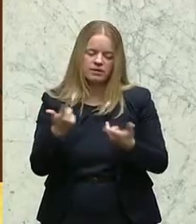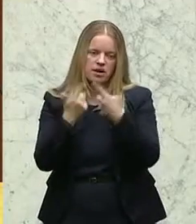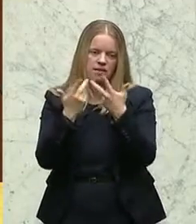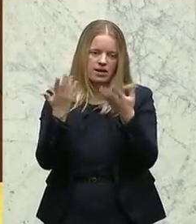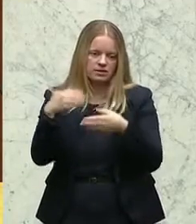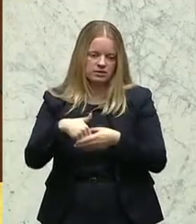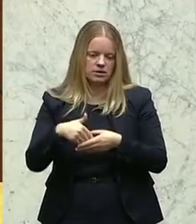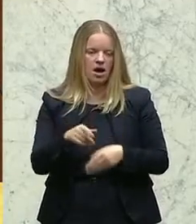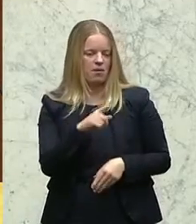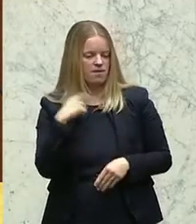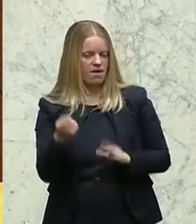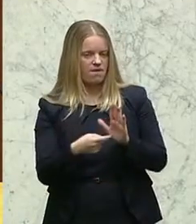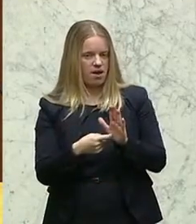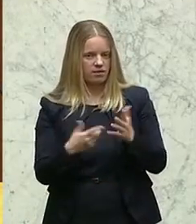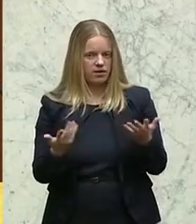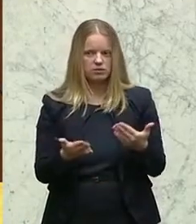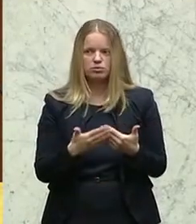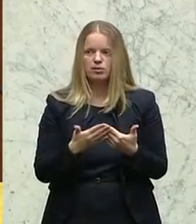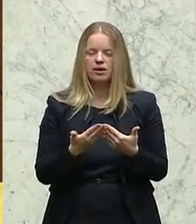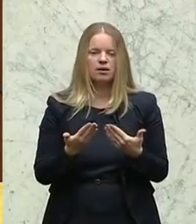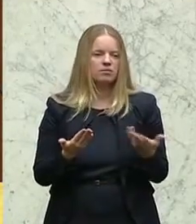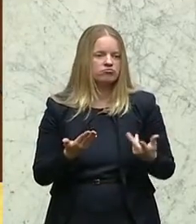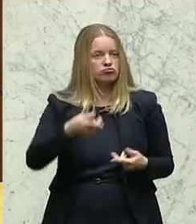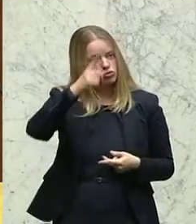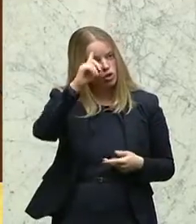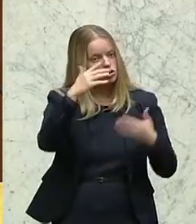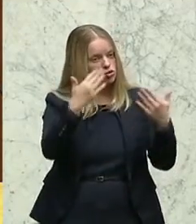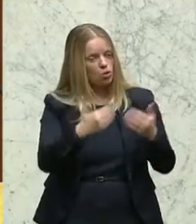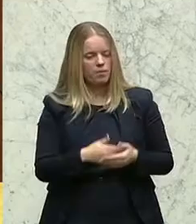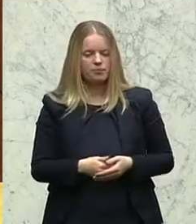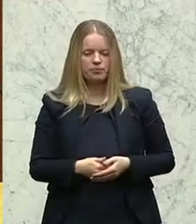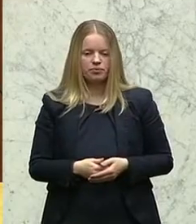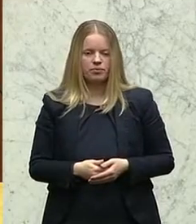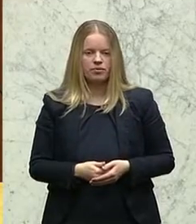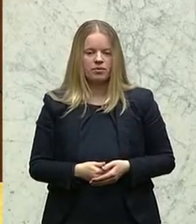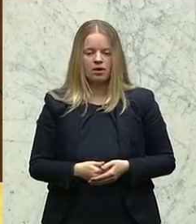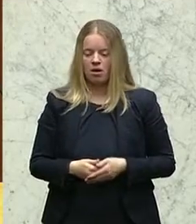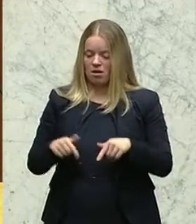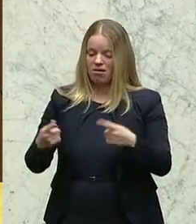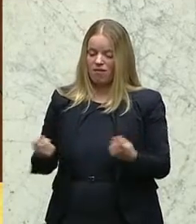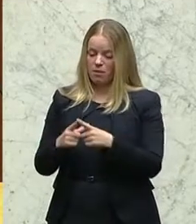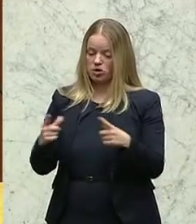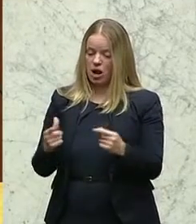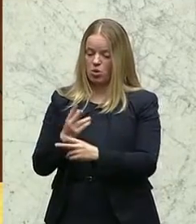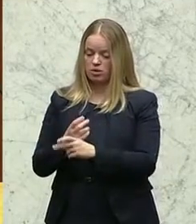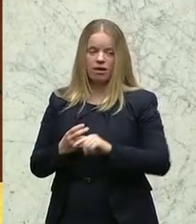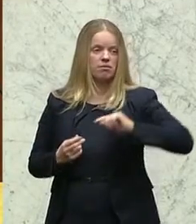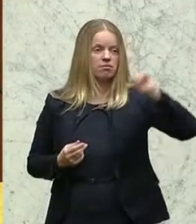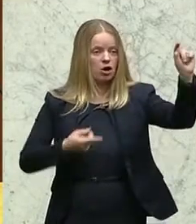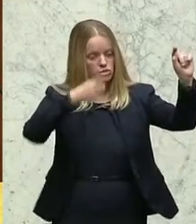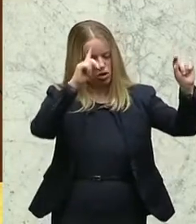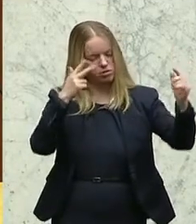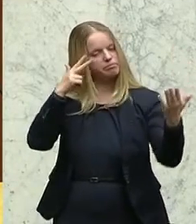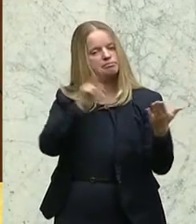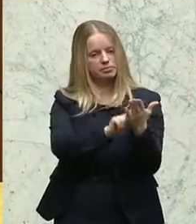immer verlangt, dass die Anerkennung, was man zum Beispiel in Deutschland macht, beruflich für den Gewerbeschein in Österreich anerkannt wird. Nur was macht die